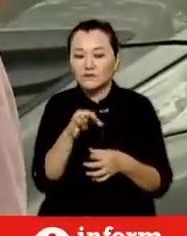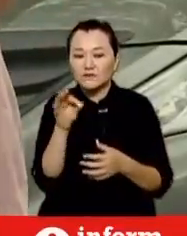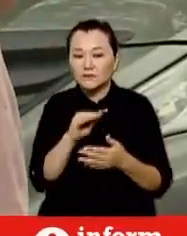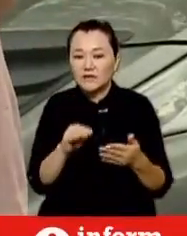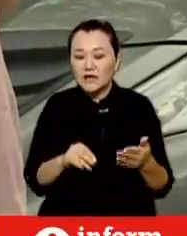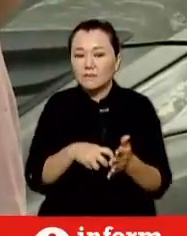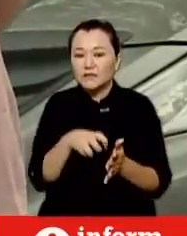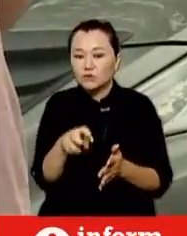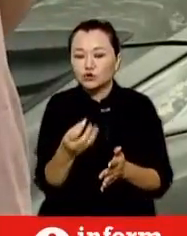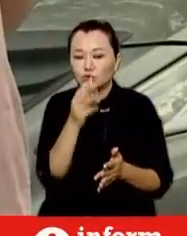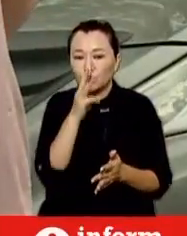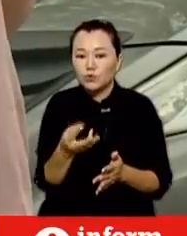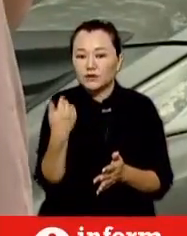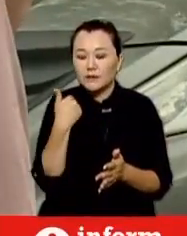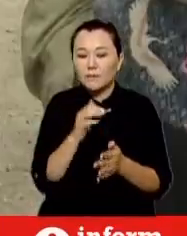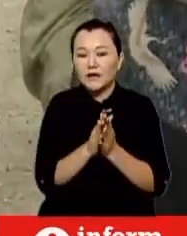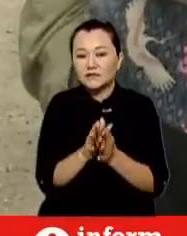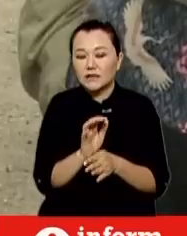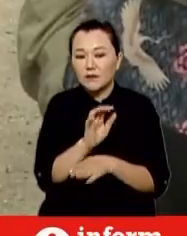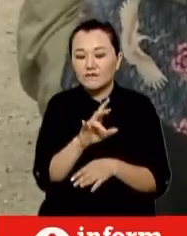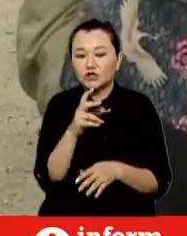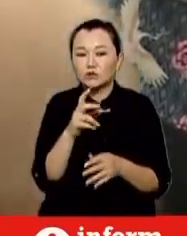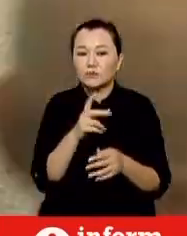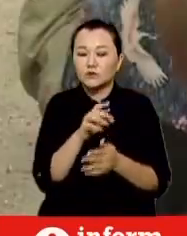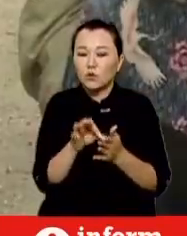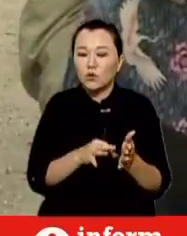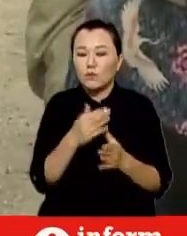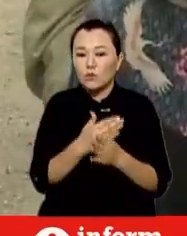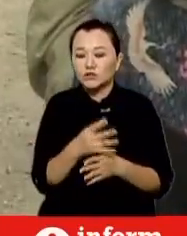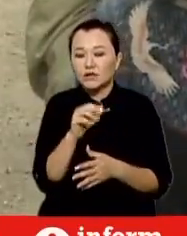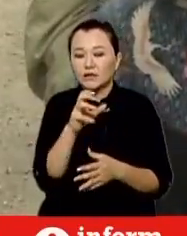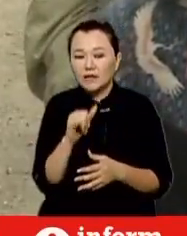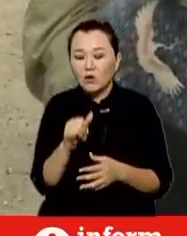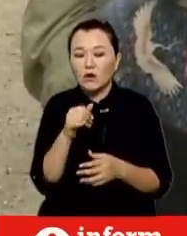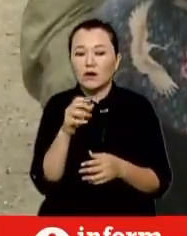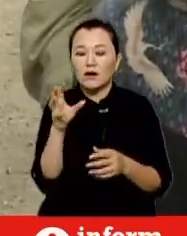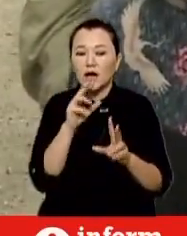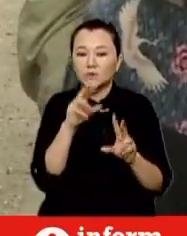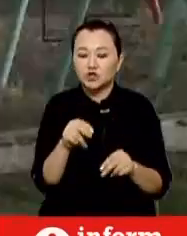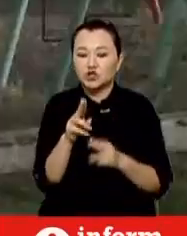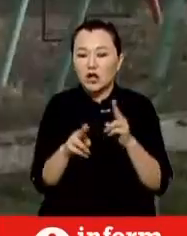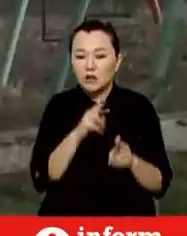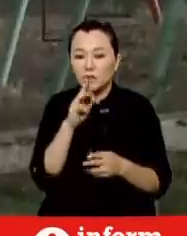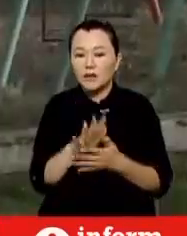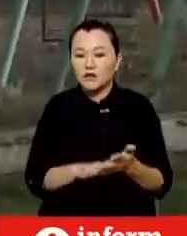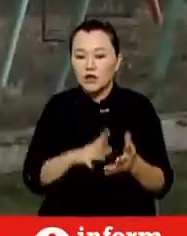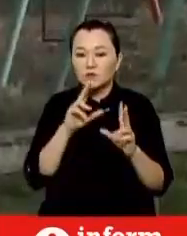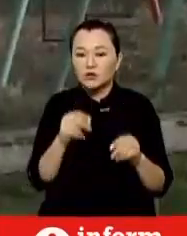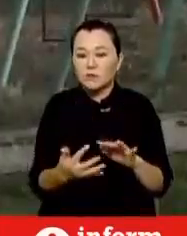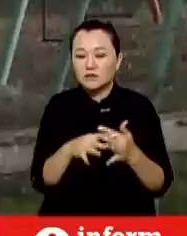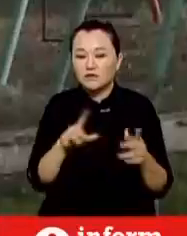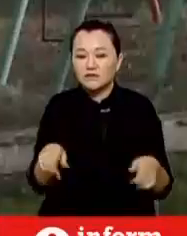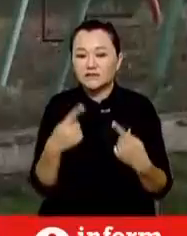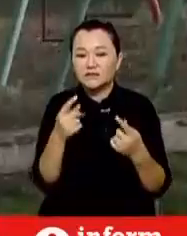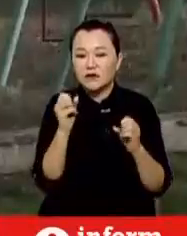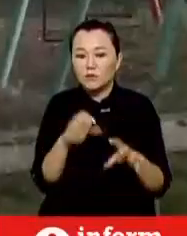еще 3 года назад. Просили направлять скорую помощь в Чкалово из Темиртау. Медики обещали, но жалобы продолжаются. Обещают в поселке восстановить